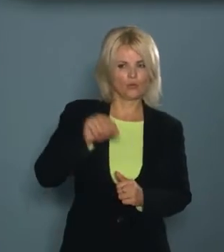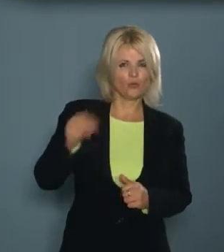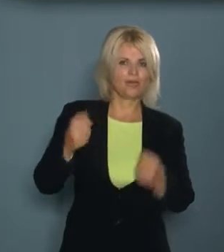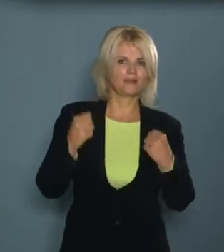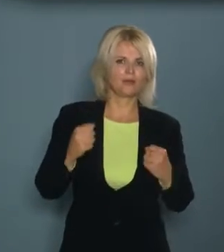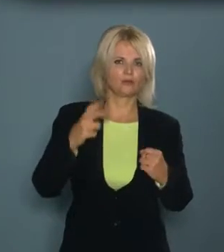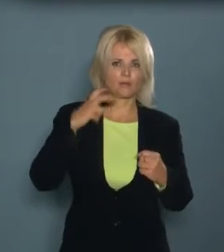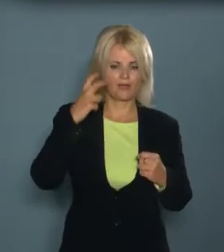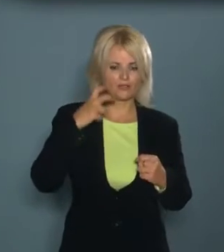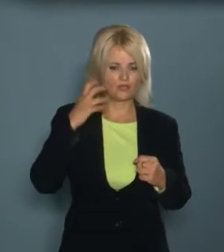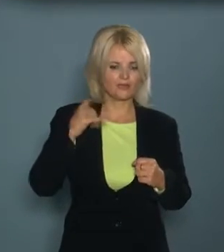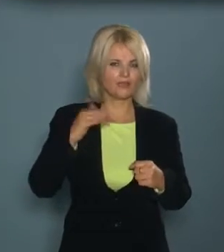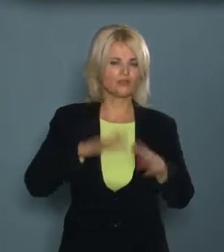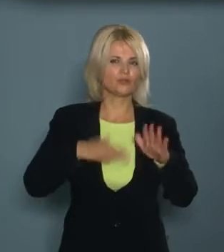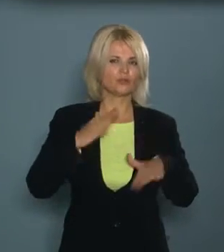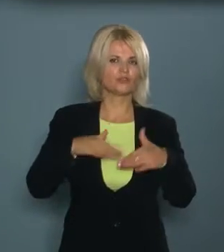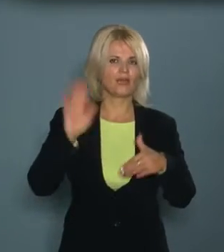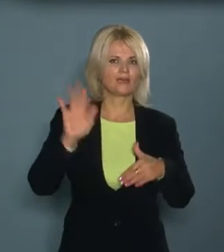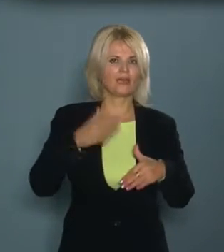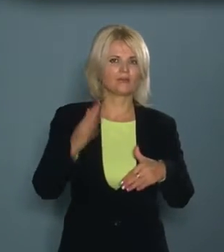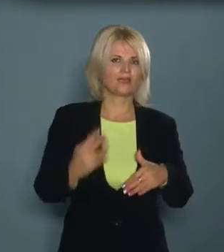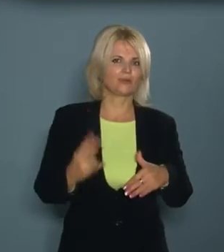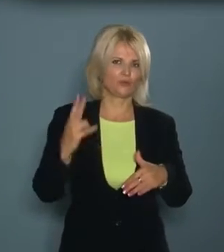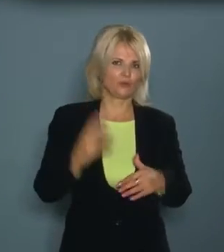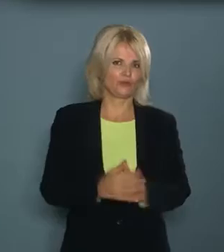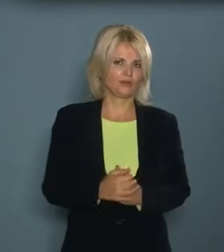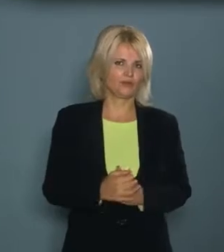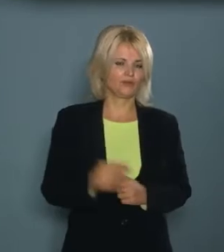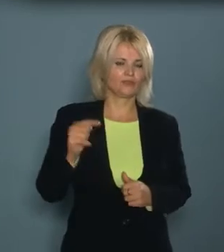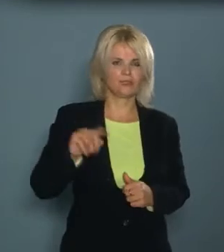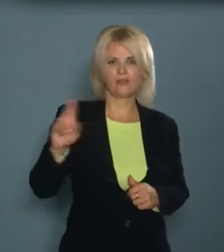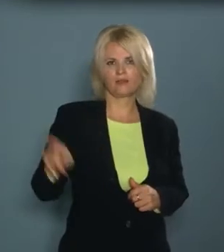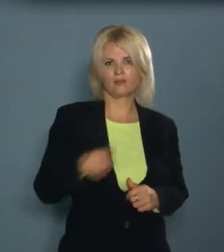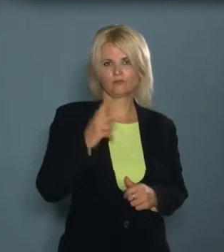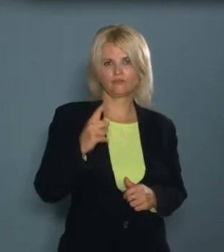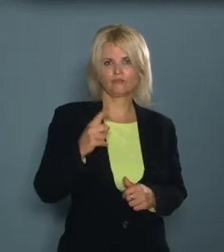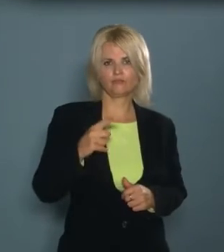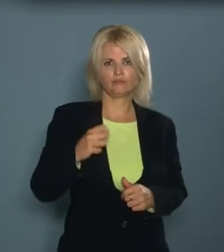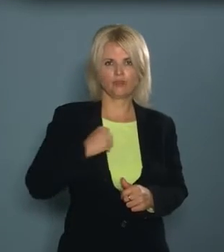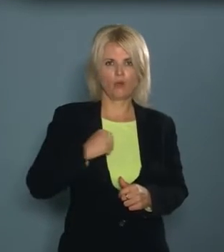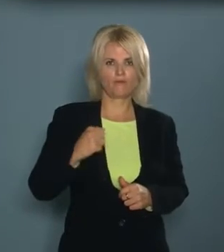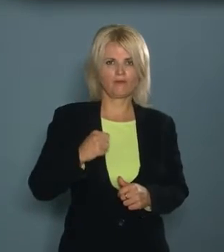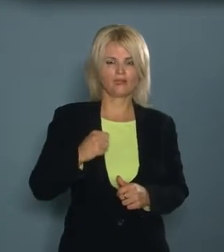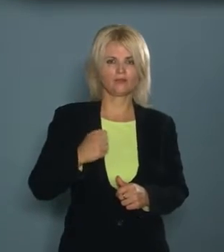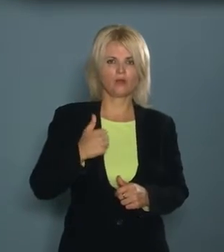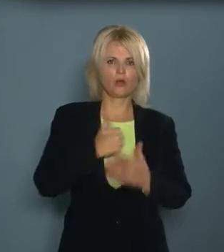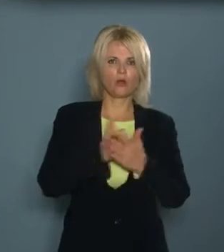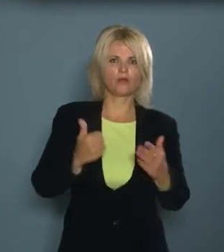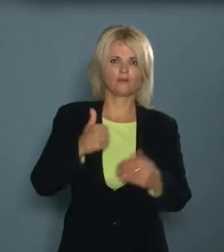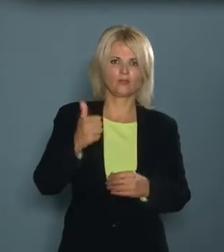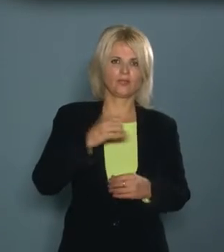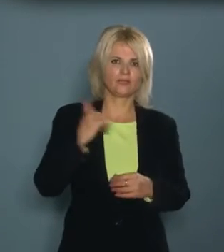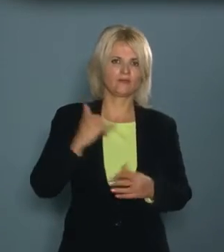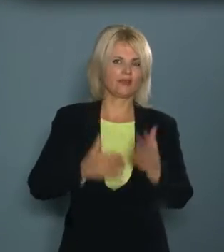a pesterzsébeti és a soroksári nemzetőrök. Az ide vezényelt honvédek akkor pontban 61 évvel